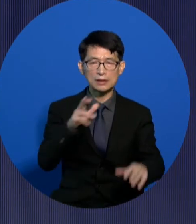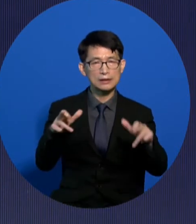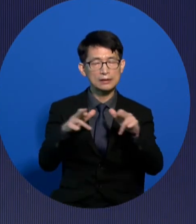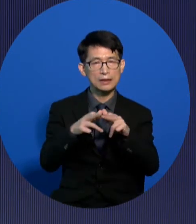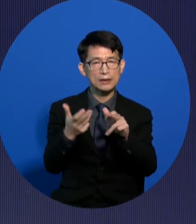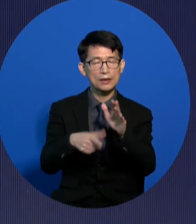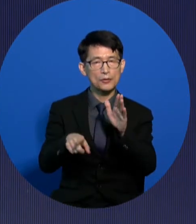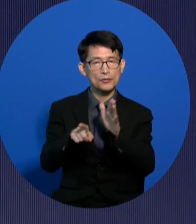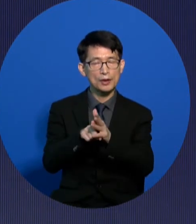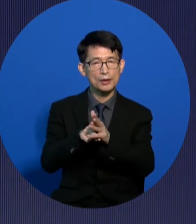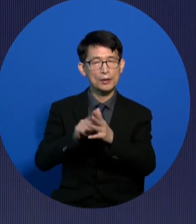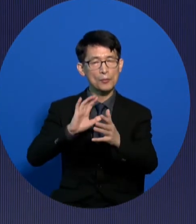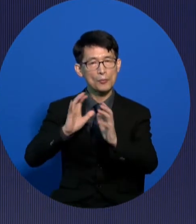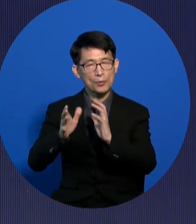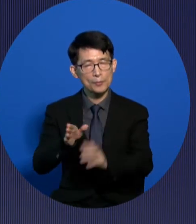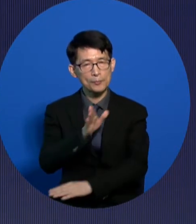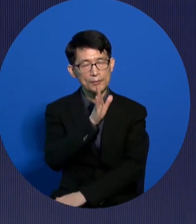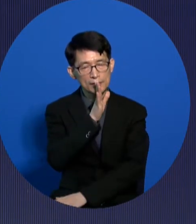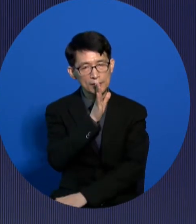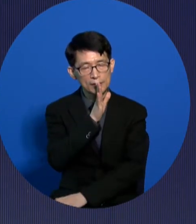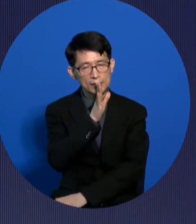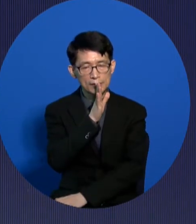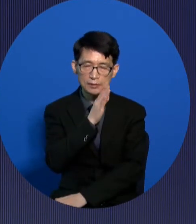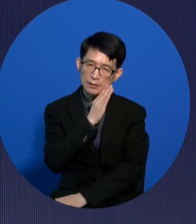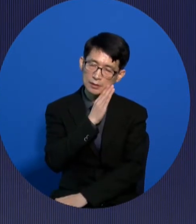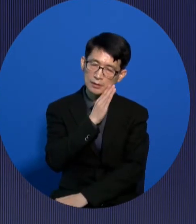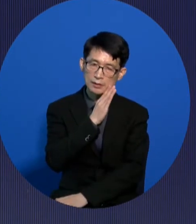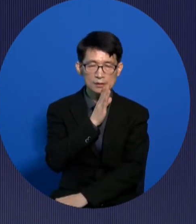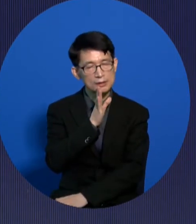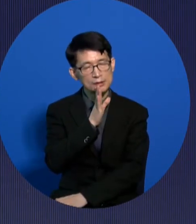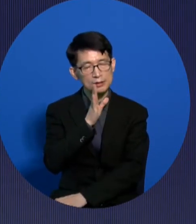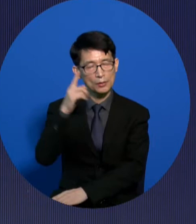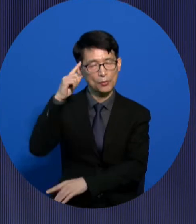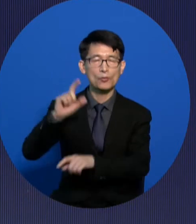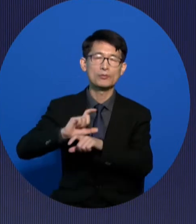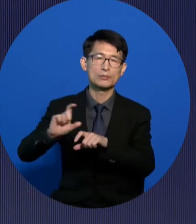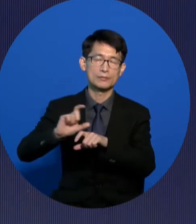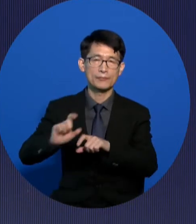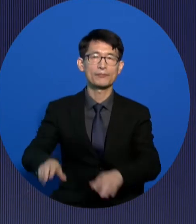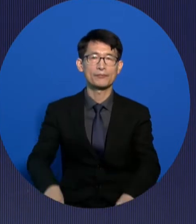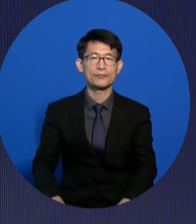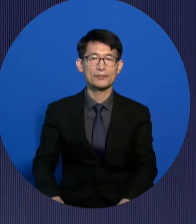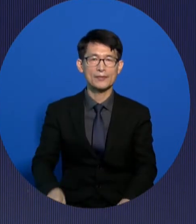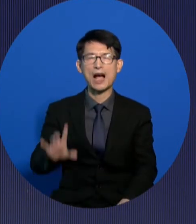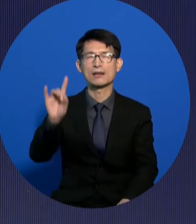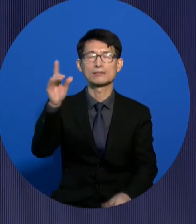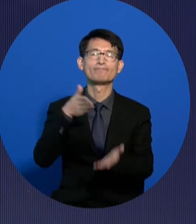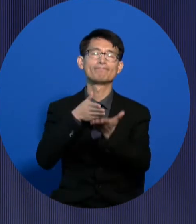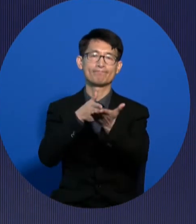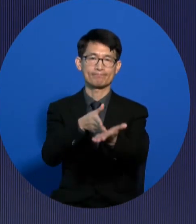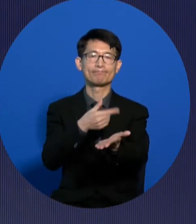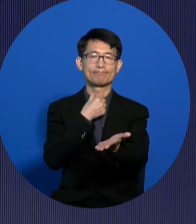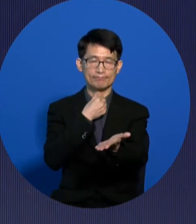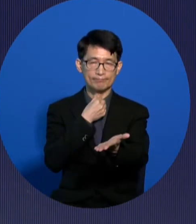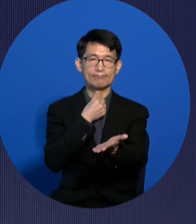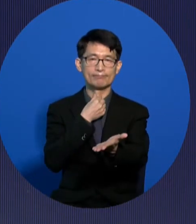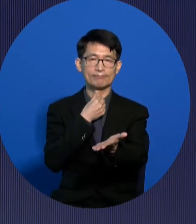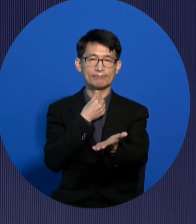포럼인가, 이게 진정성이 있는 포럼인가는 고민을 하게 됐고요. 제가 하나 제안드리고 싶은 거는